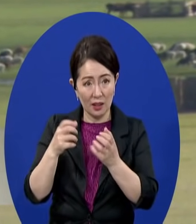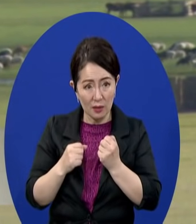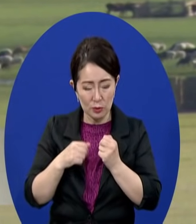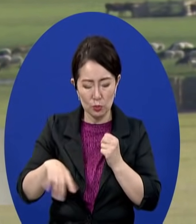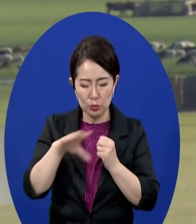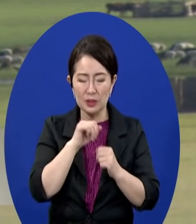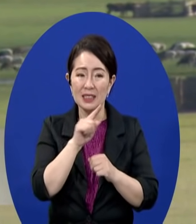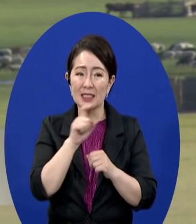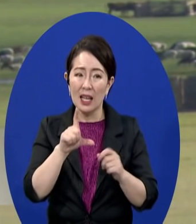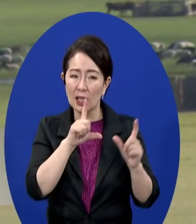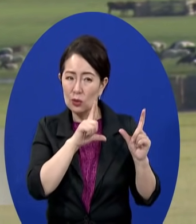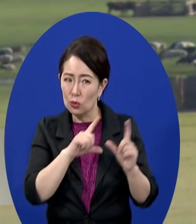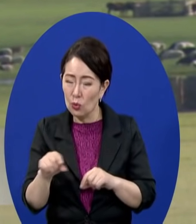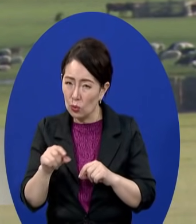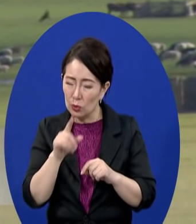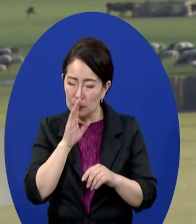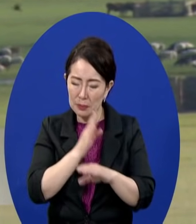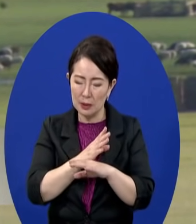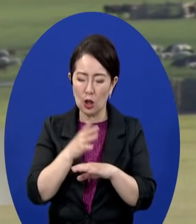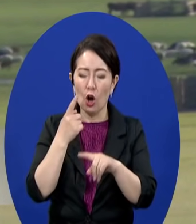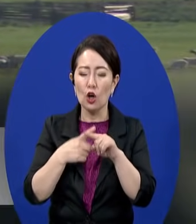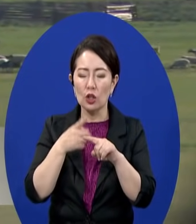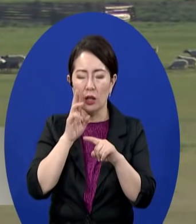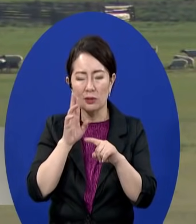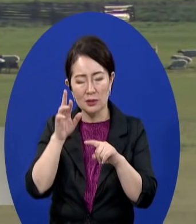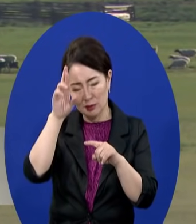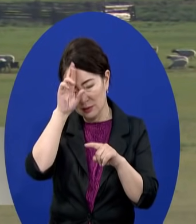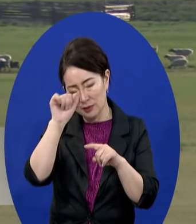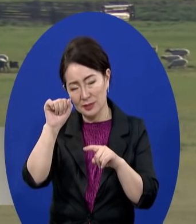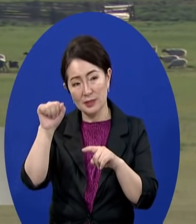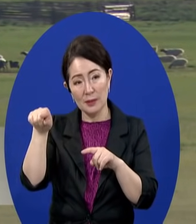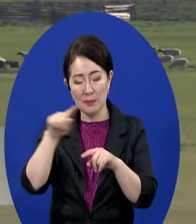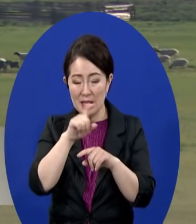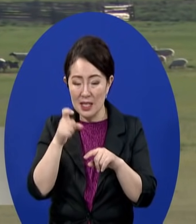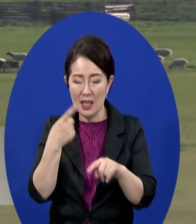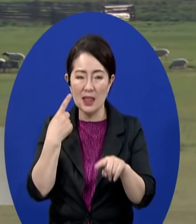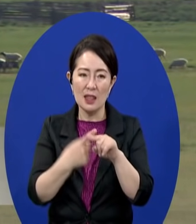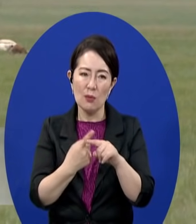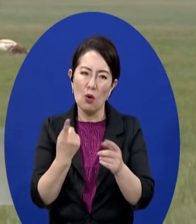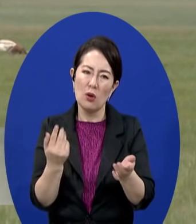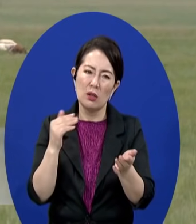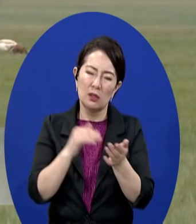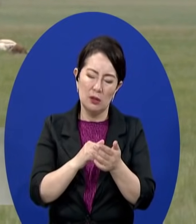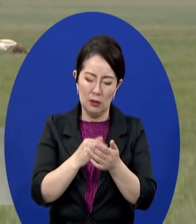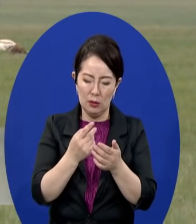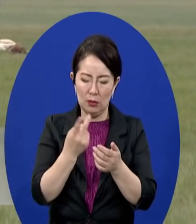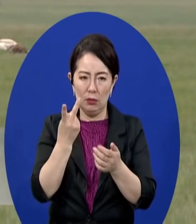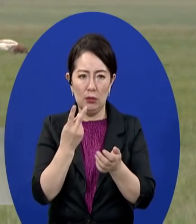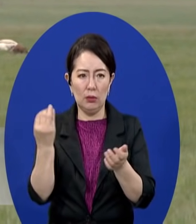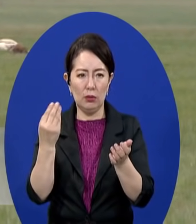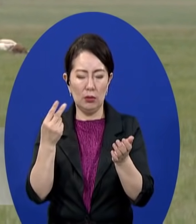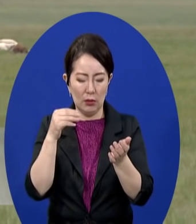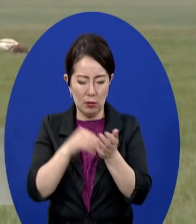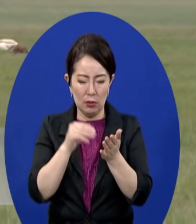зээлийн хэмжээ дуусах төгөж байгаа учраас хүнс хөдөө аж ахуй хөнгөн үйлдвэрийн яам энэ зээлийн хэмжээг 2 дахин буюу 200 тэрбумаар